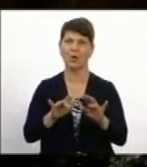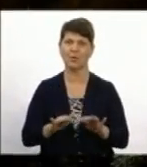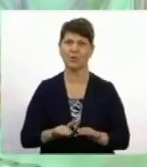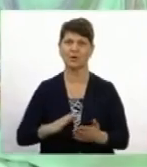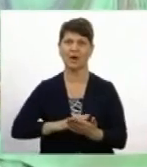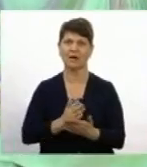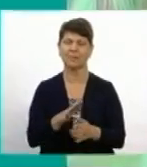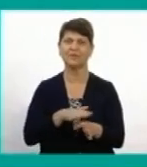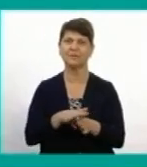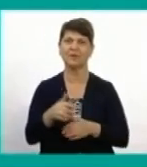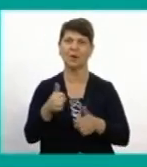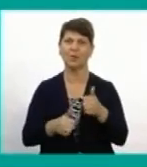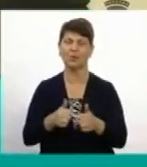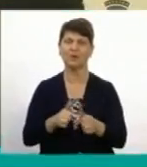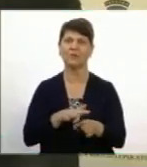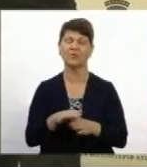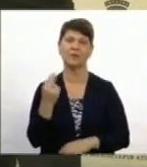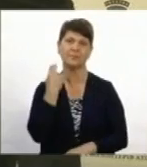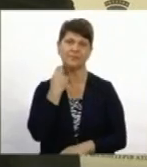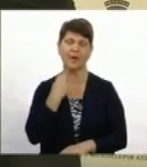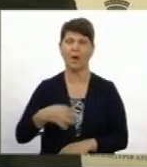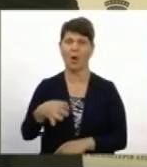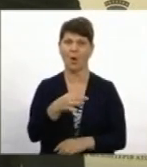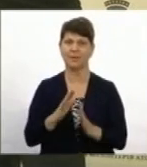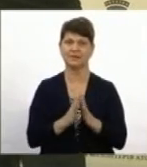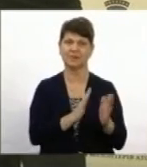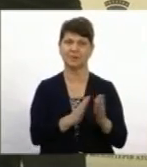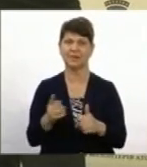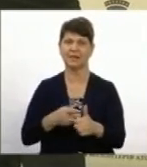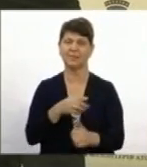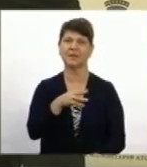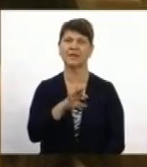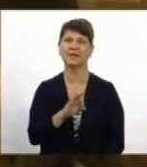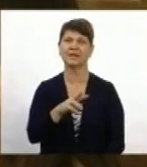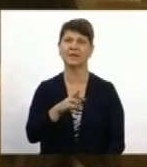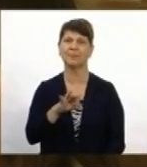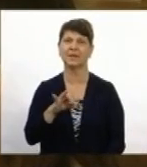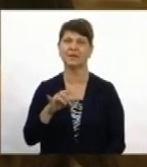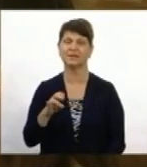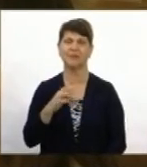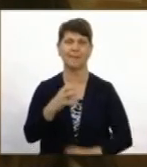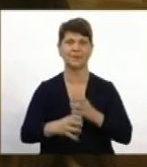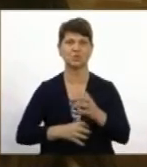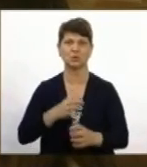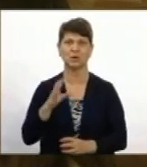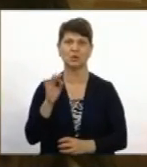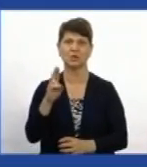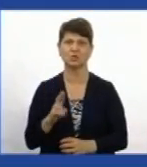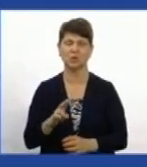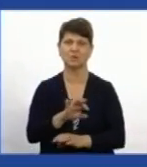який відбувався у Великобританії. В обласній бібліотеці імені Тимирязєва презентували міжнародний соціальний проект «Книга